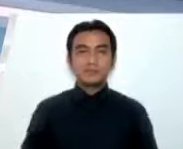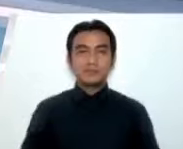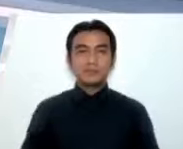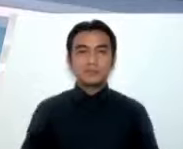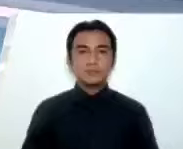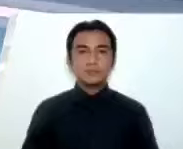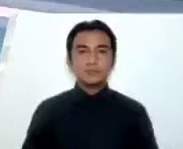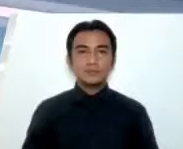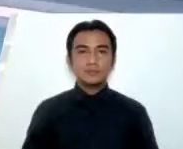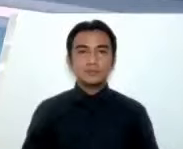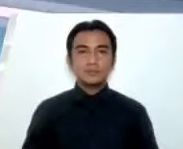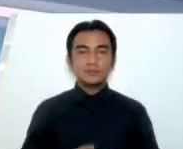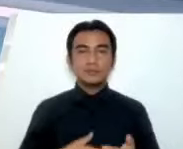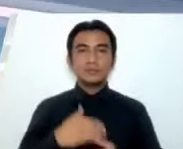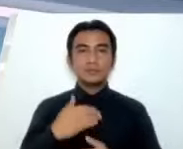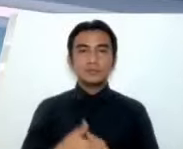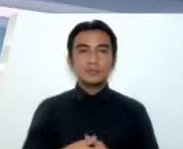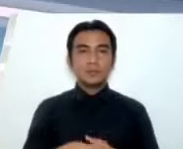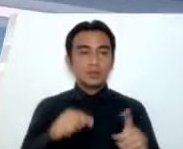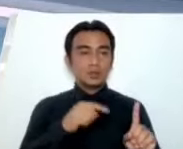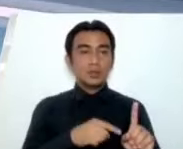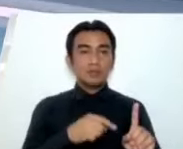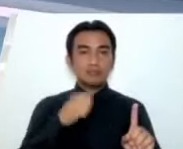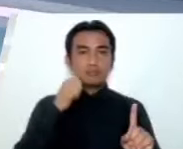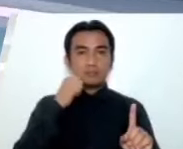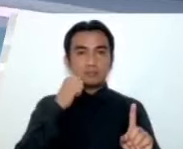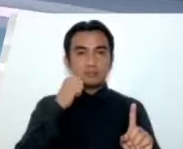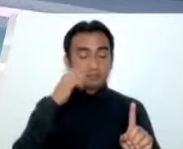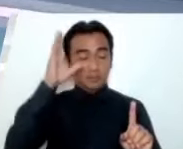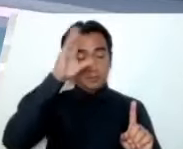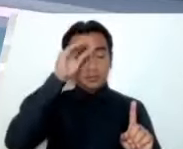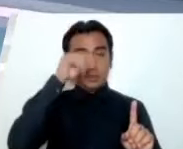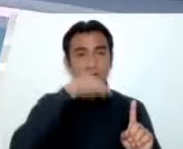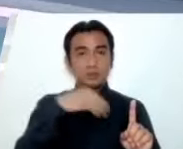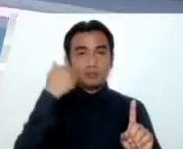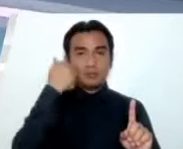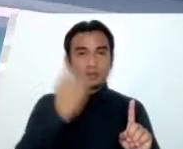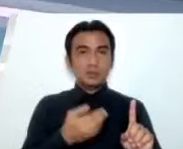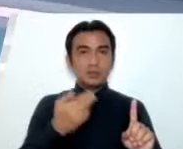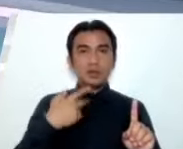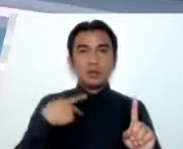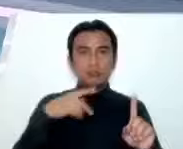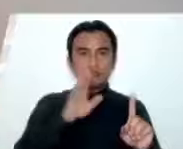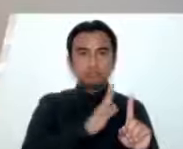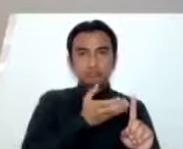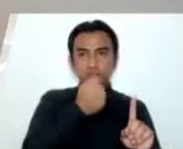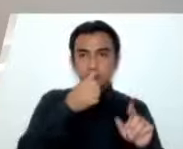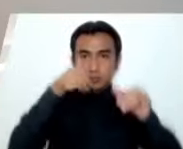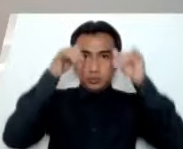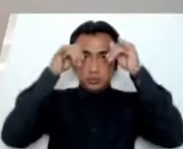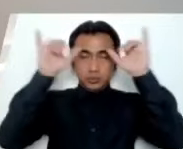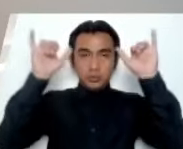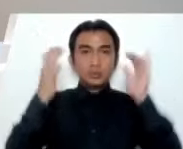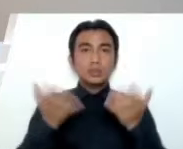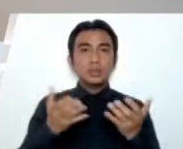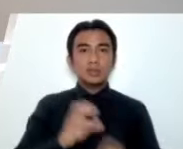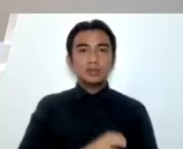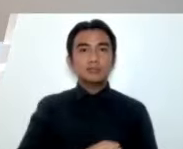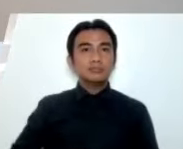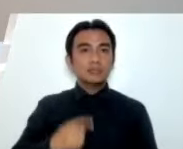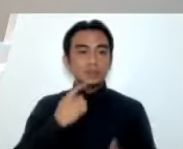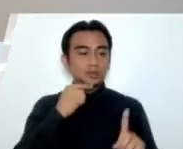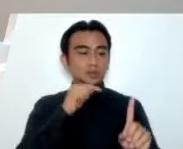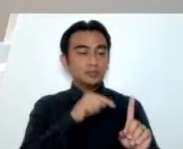Patay ang isang bata matapos mahulog at tapak-tapakan ng alaga nilang kalabaw sa Pilar, Capiz. Ayon sa pulisya, sakay ng kalabaw